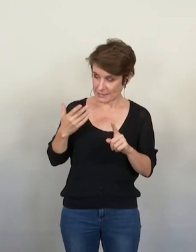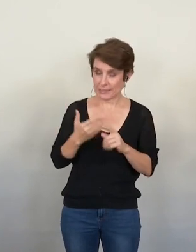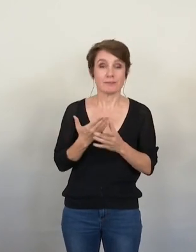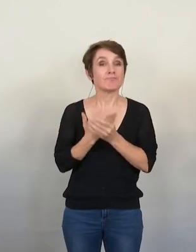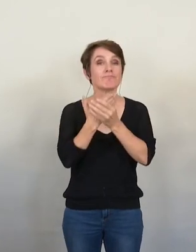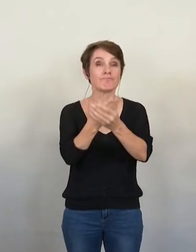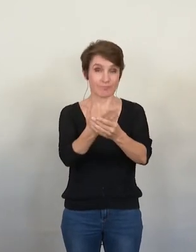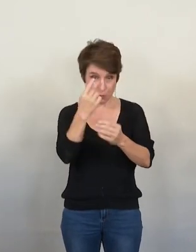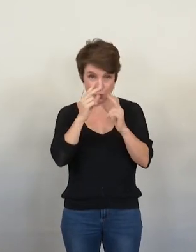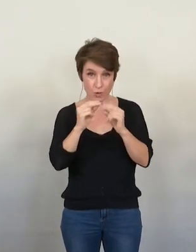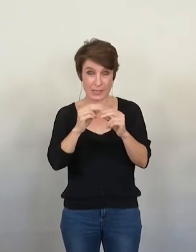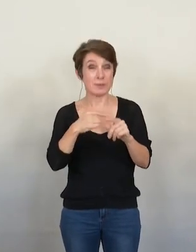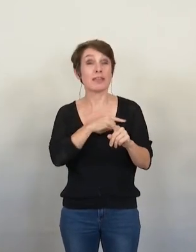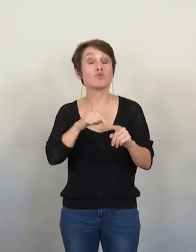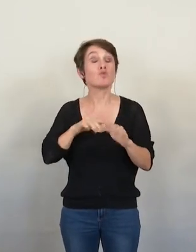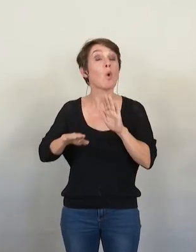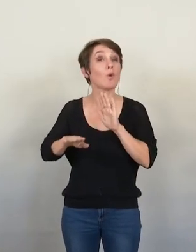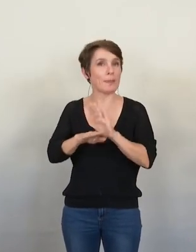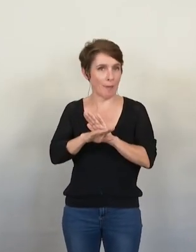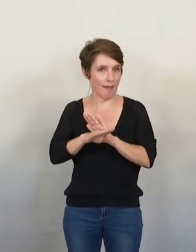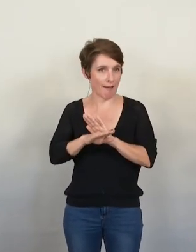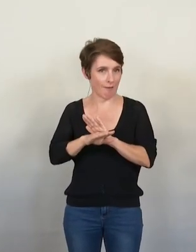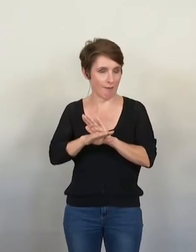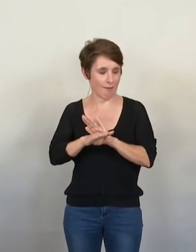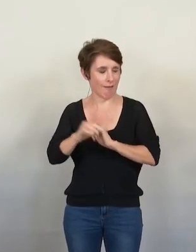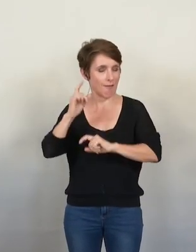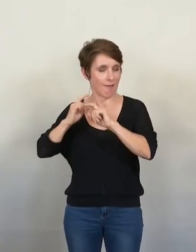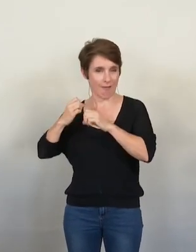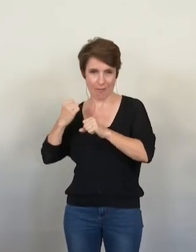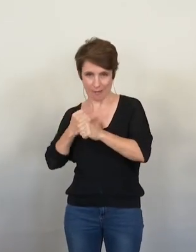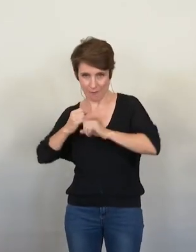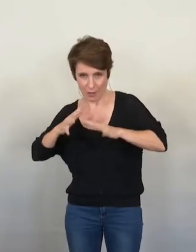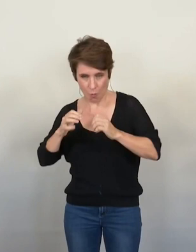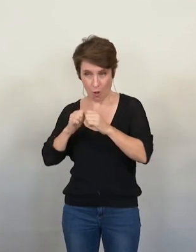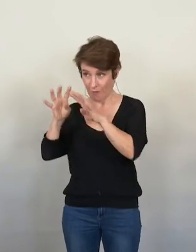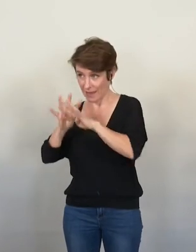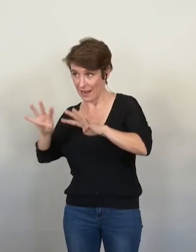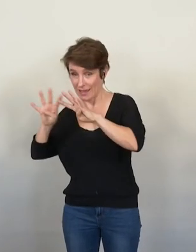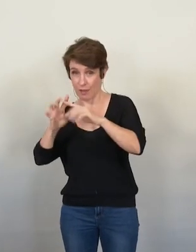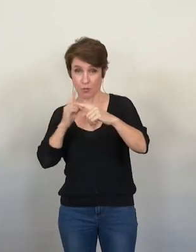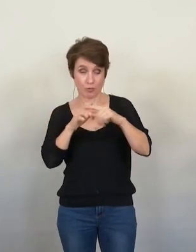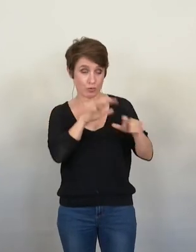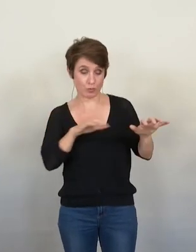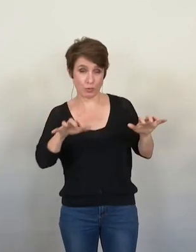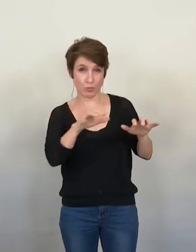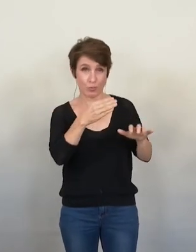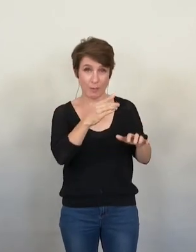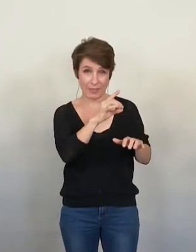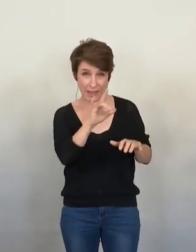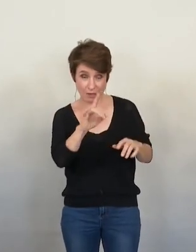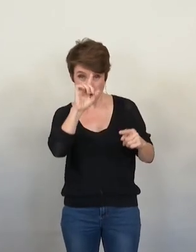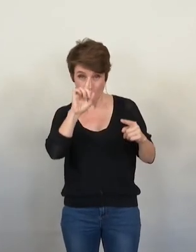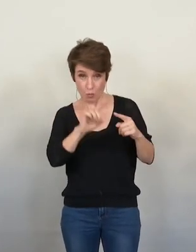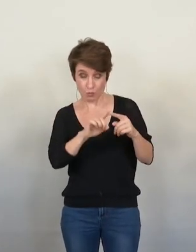en amont avec les différentes MDH concerné avec la CF pour avoir une vision objective sincère de la